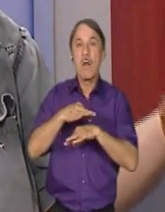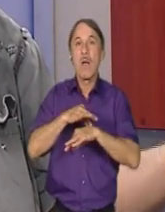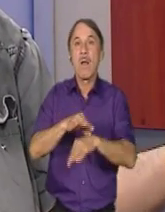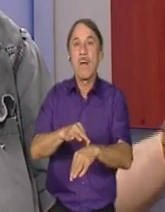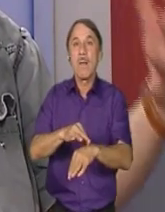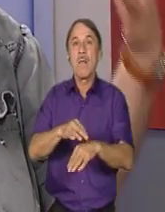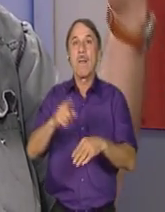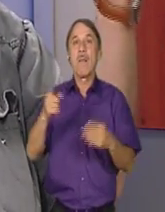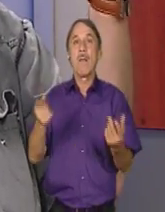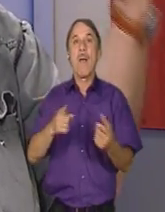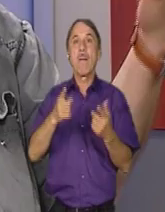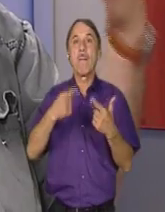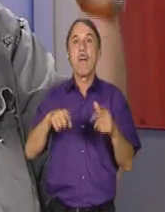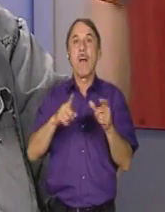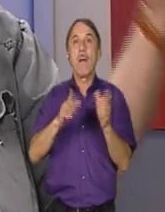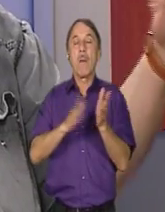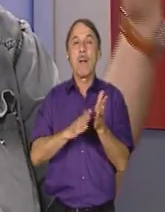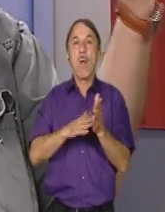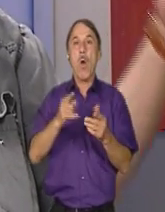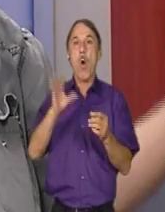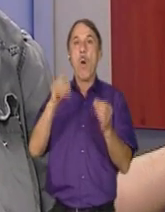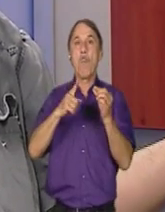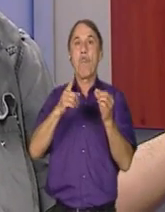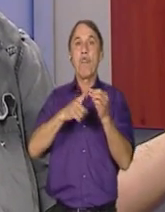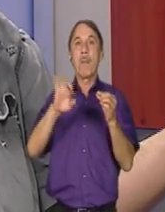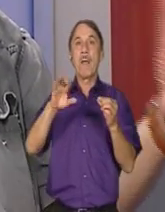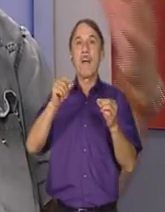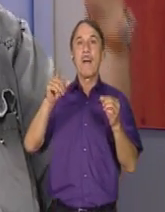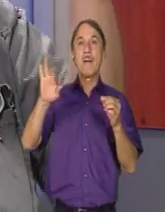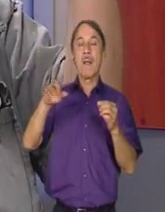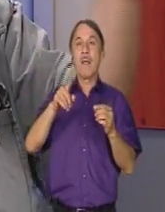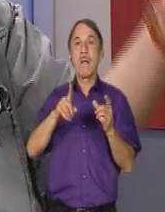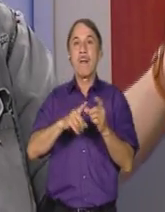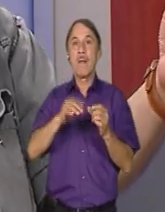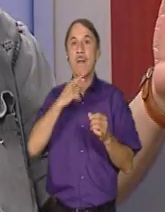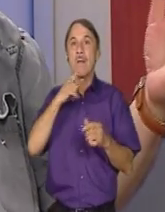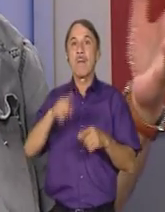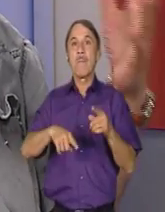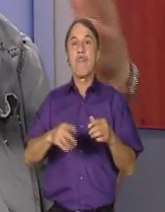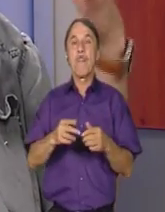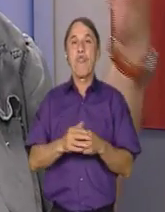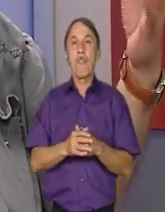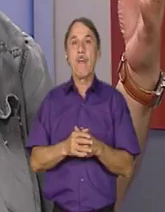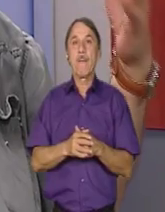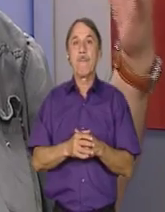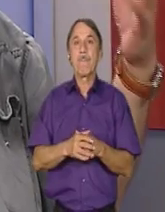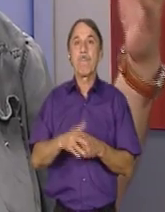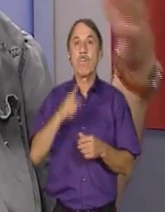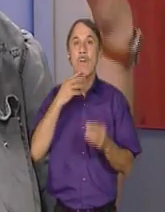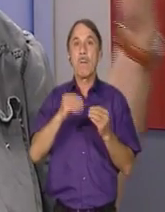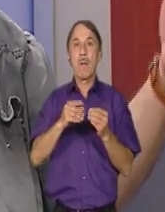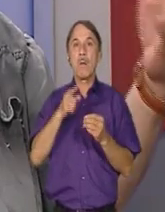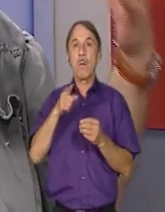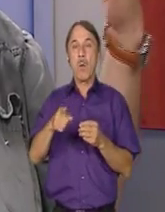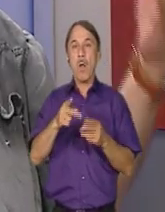prisustuju izvođenju arije i dela Wagnerove opere ili, ne znam, Malerove, nije